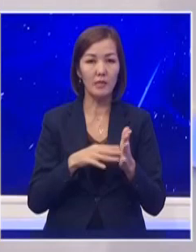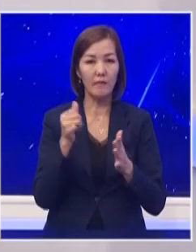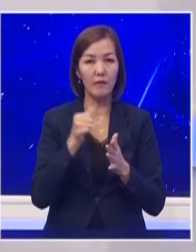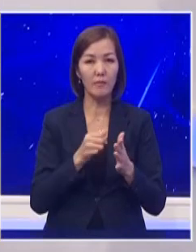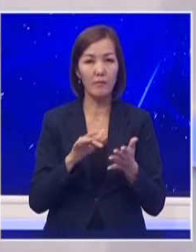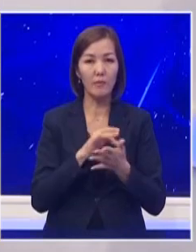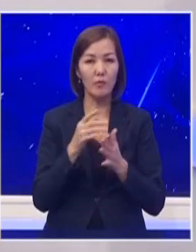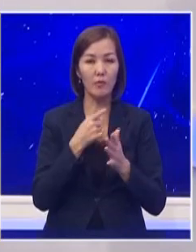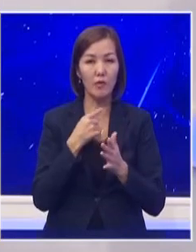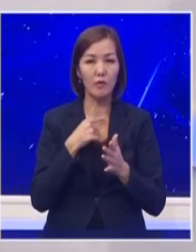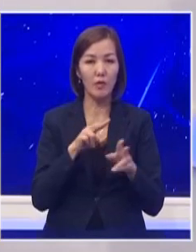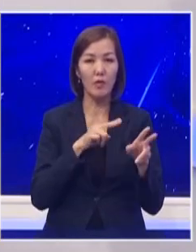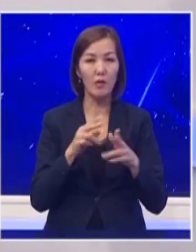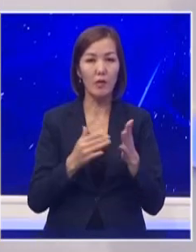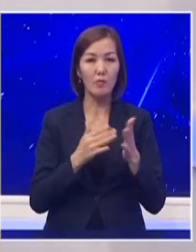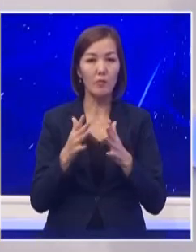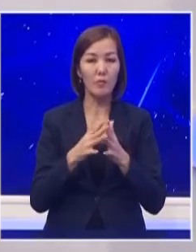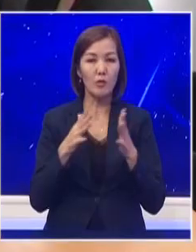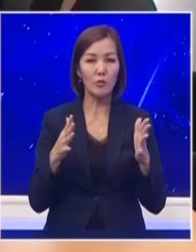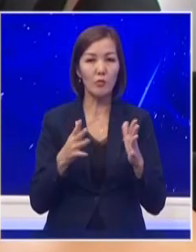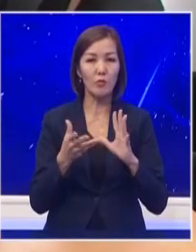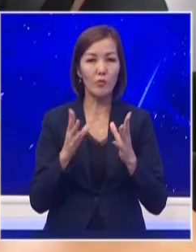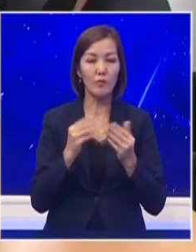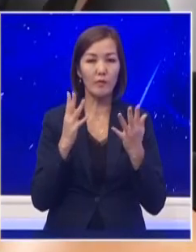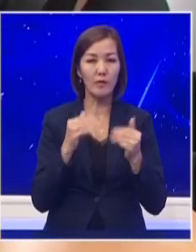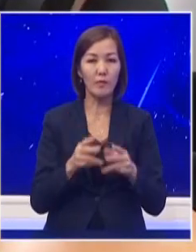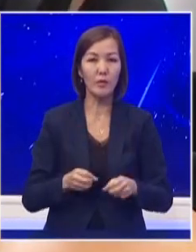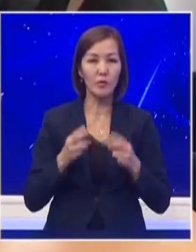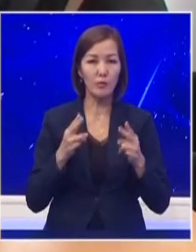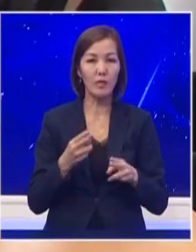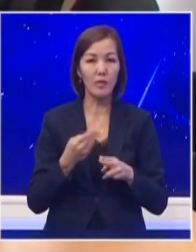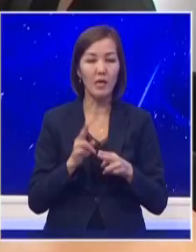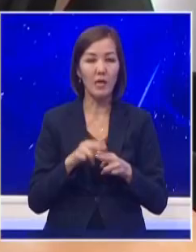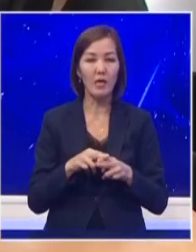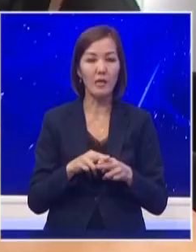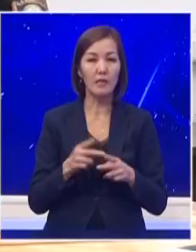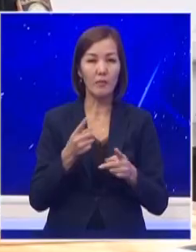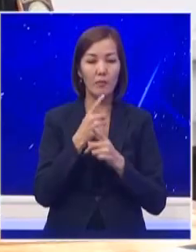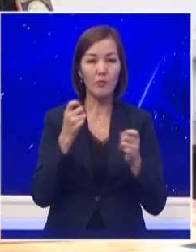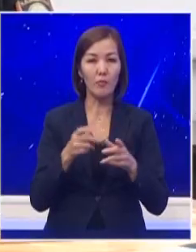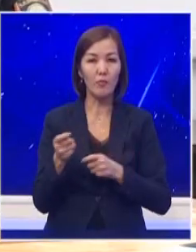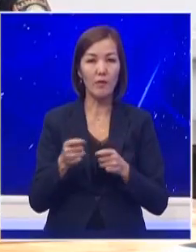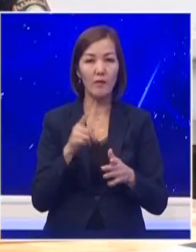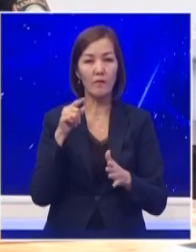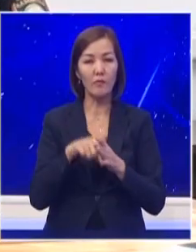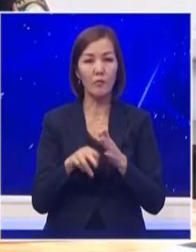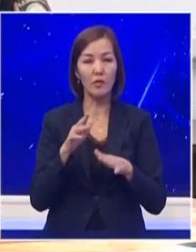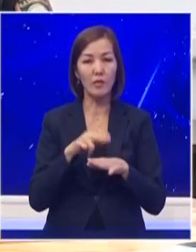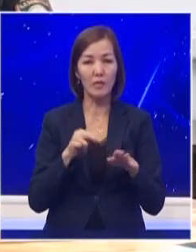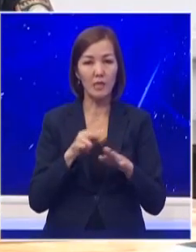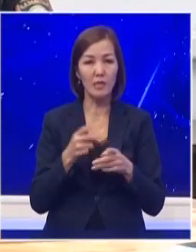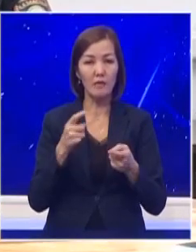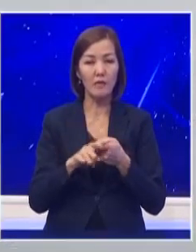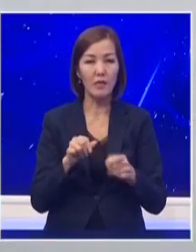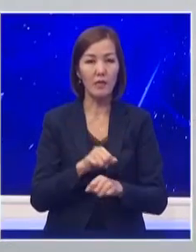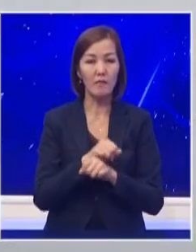месяцев по городу Талдыкорган наблюдается небольшой рост общего количества преступлений это по информации Управления внутренних дел связано с